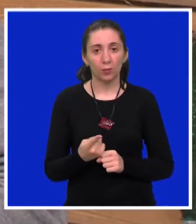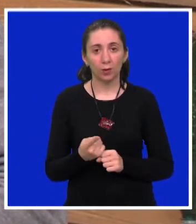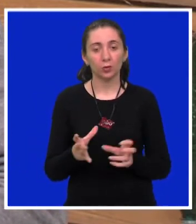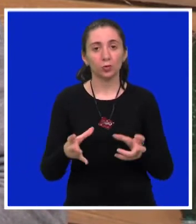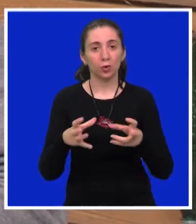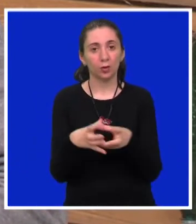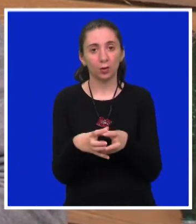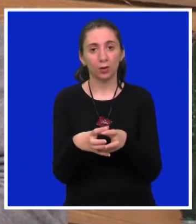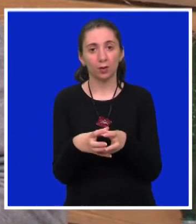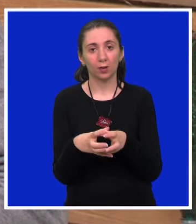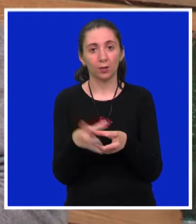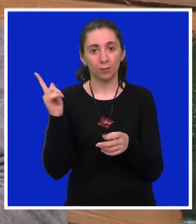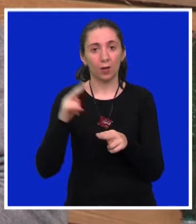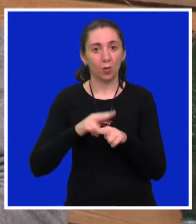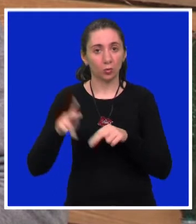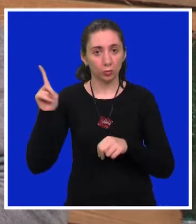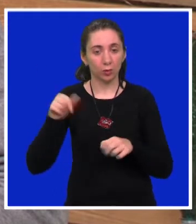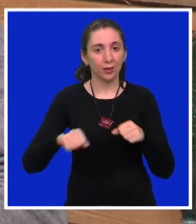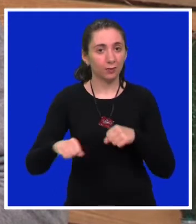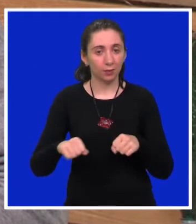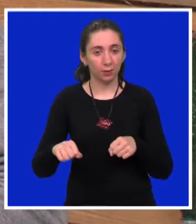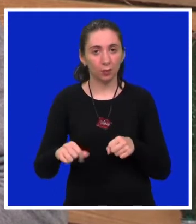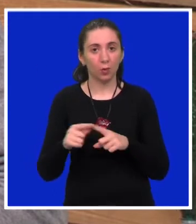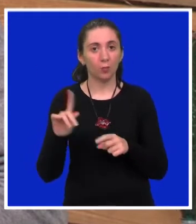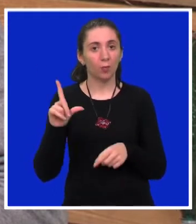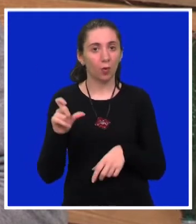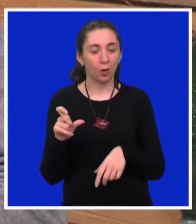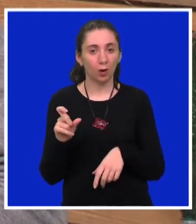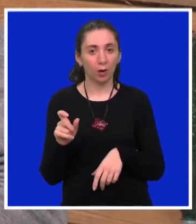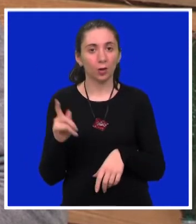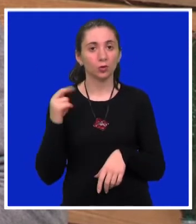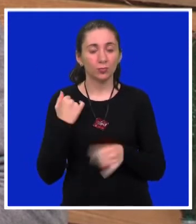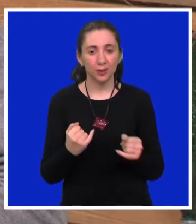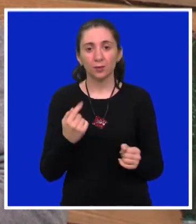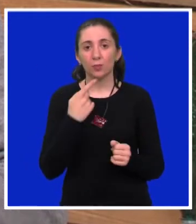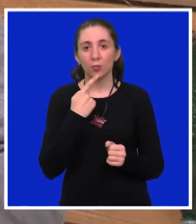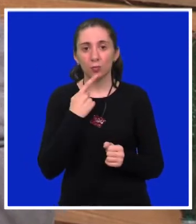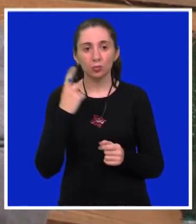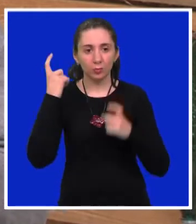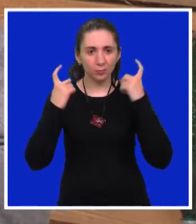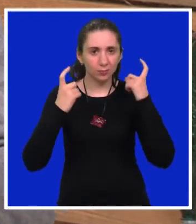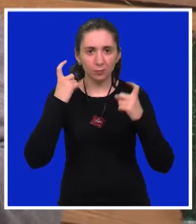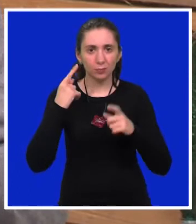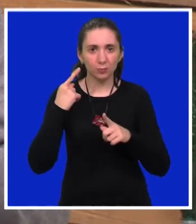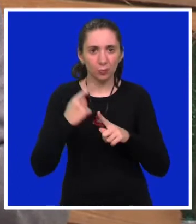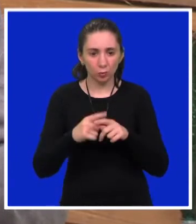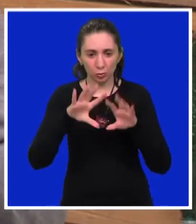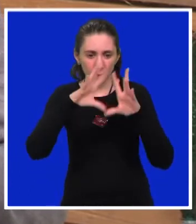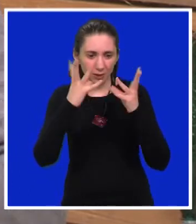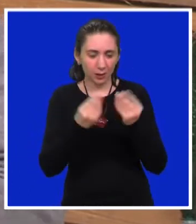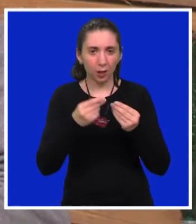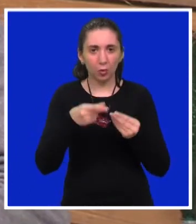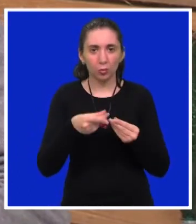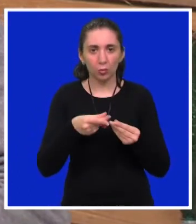i ekipa sada u Čistoći, direktor Polić, stvarno nastoje racionalno